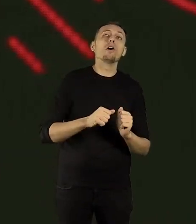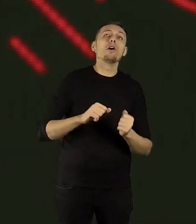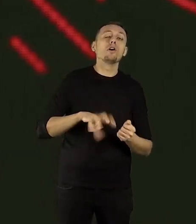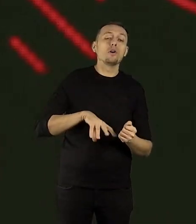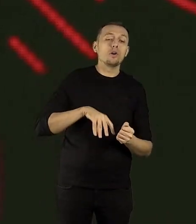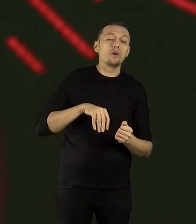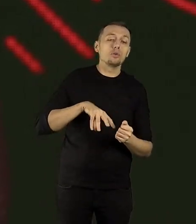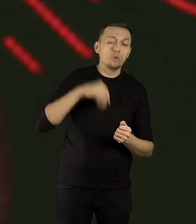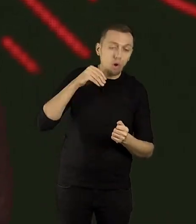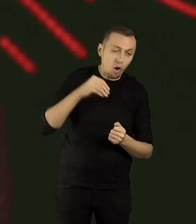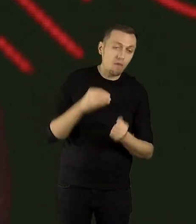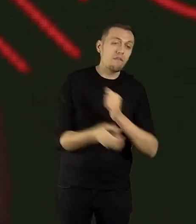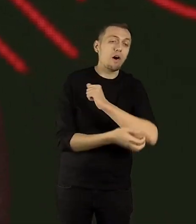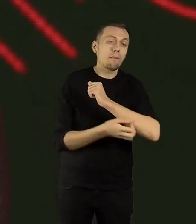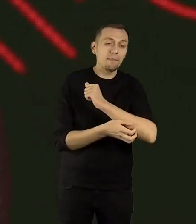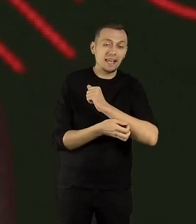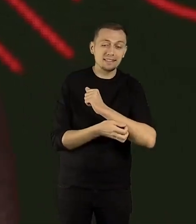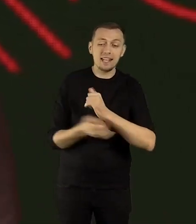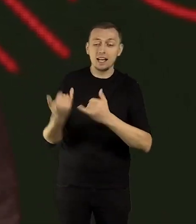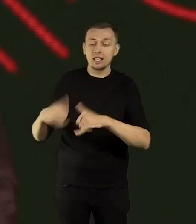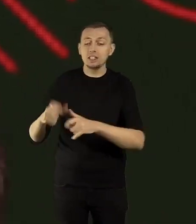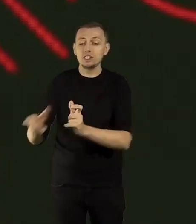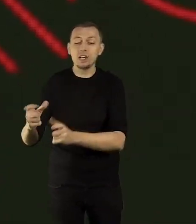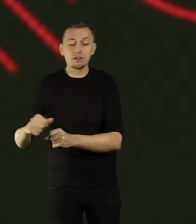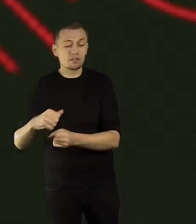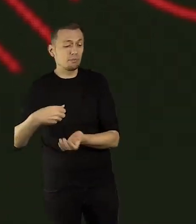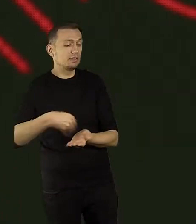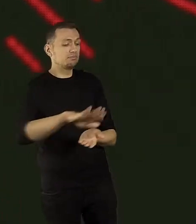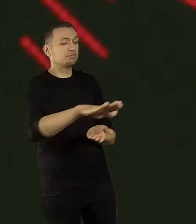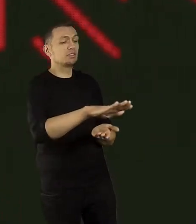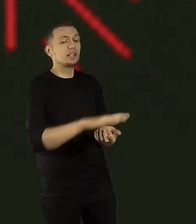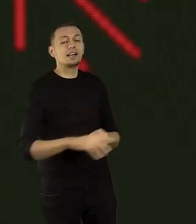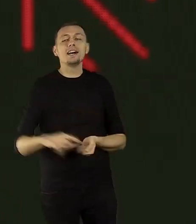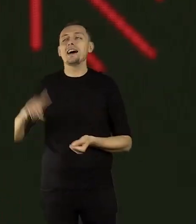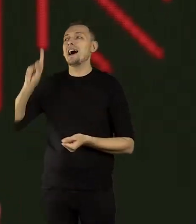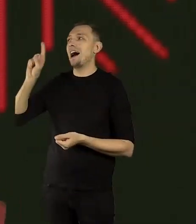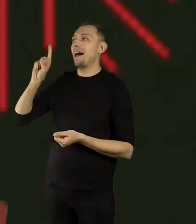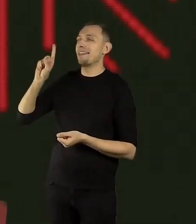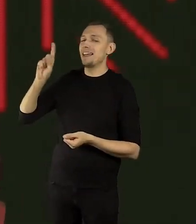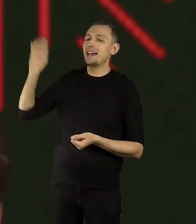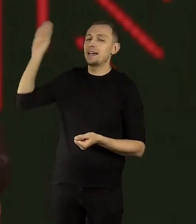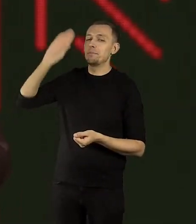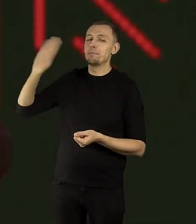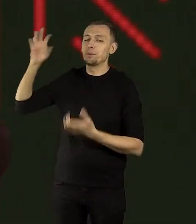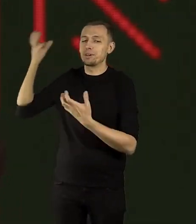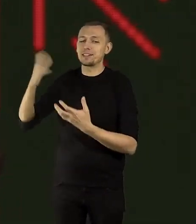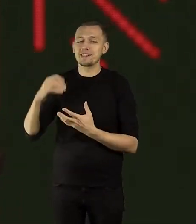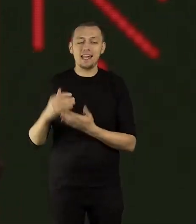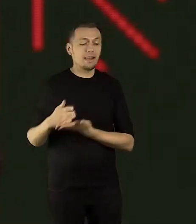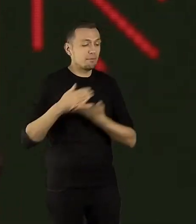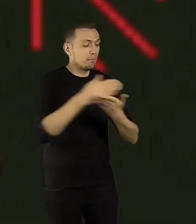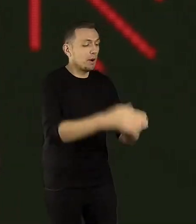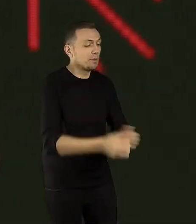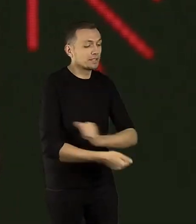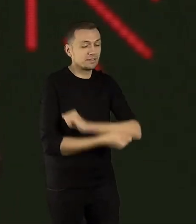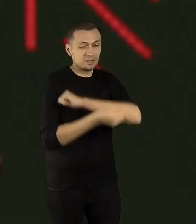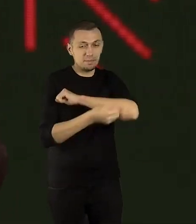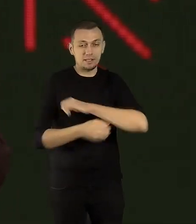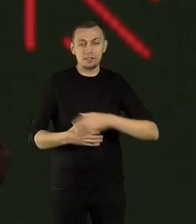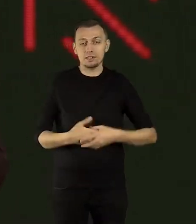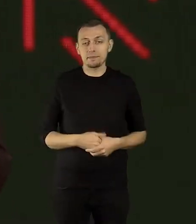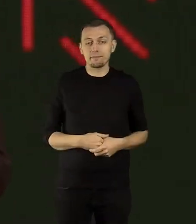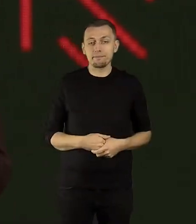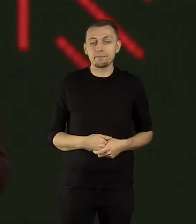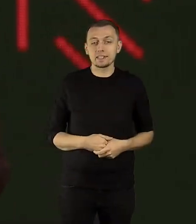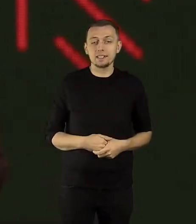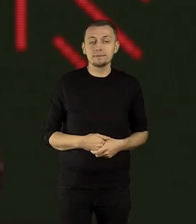Serce Marii jest pełne chwały, ponieważ wie, że świat będzie innym miejscem,